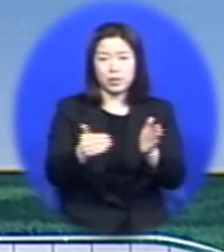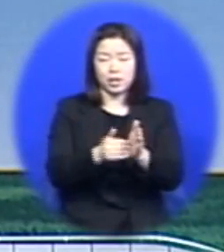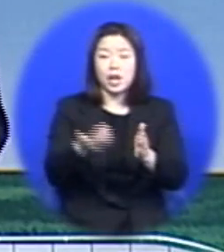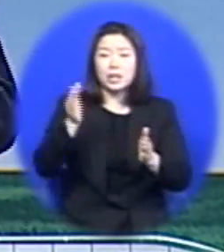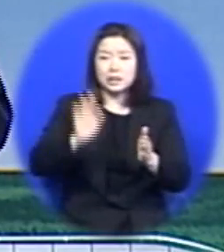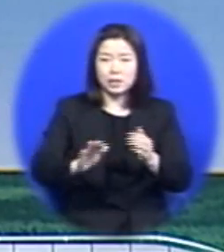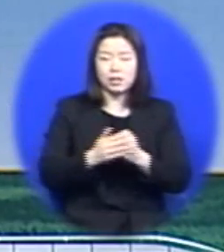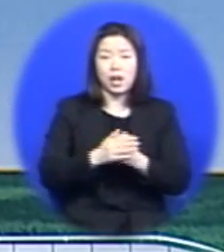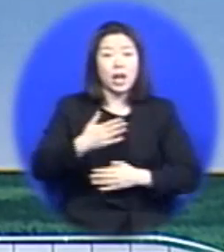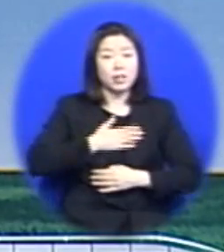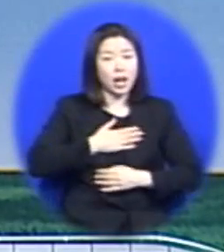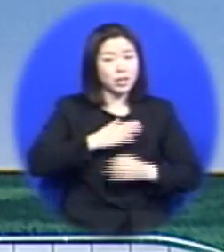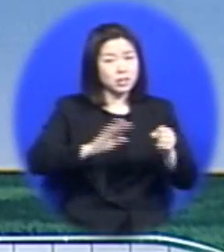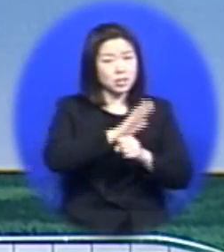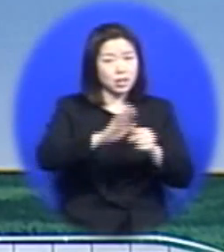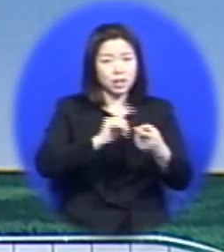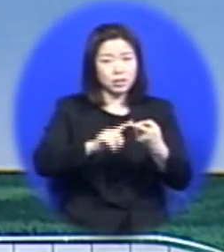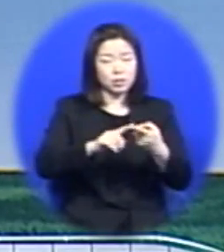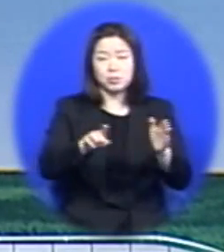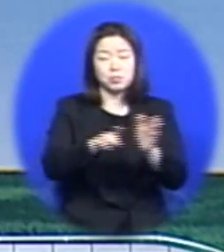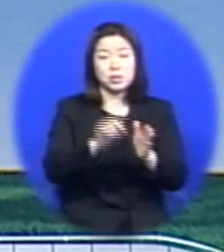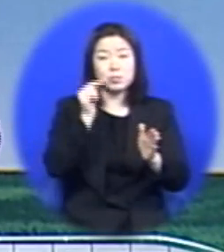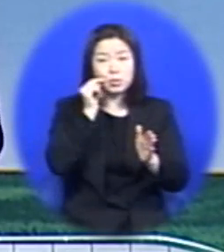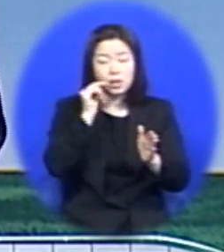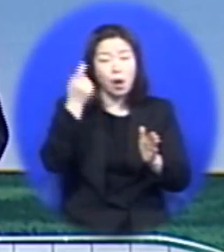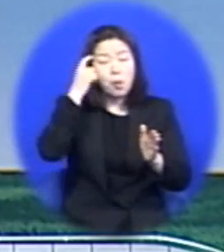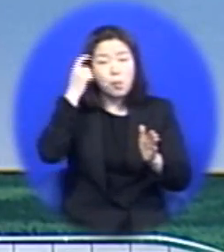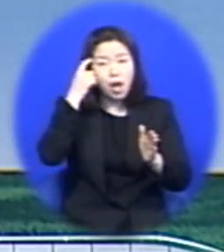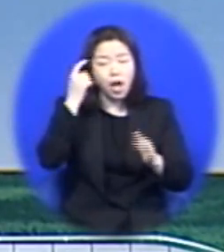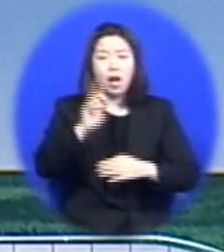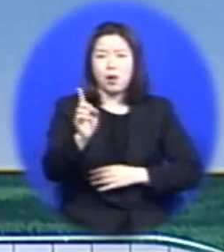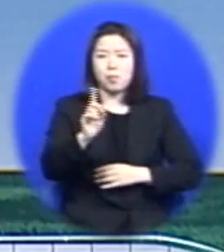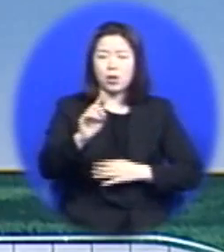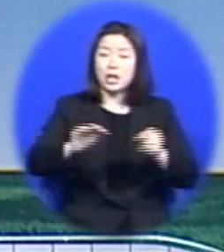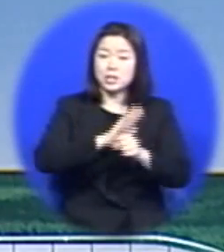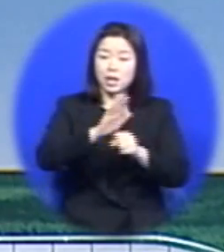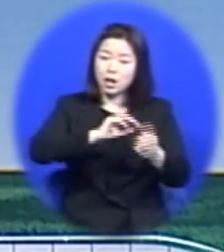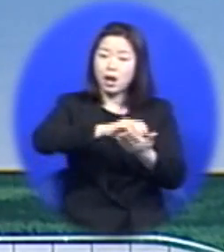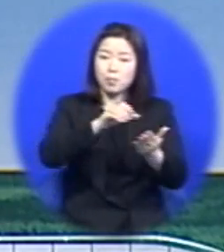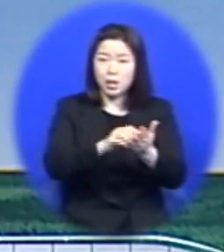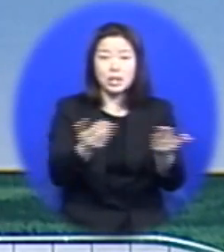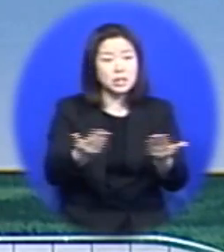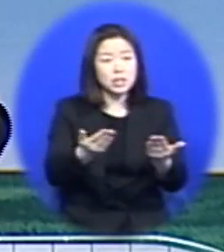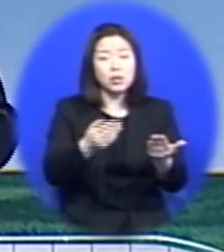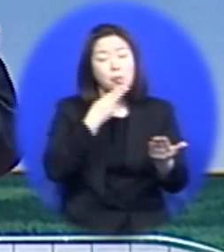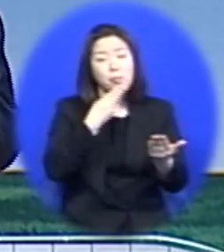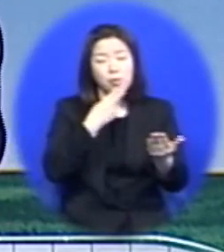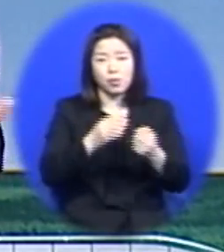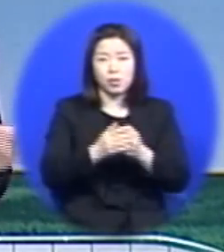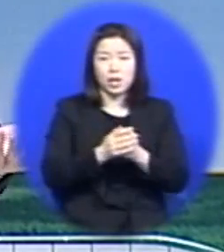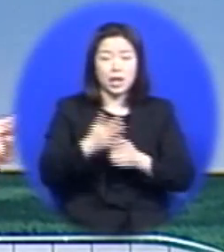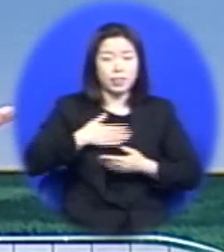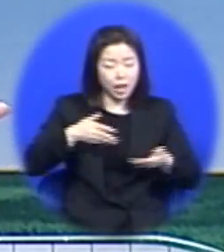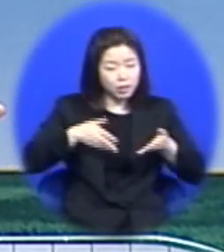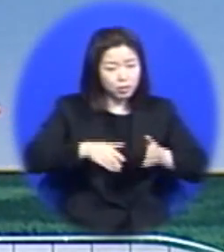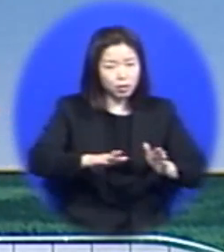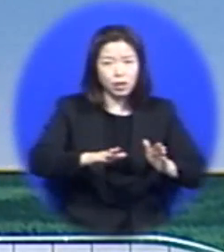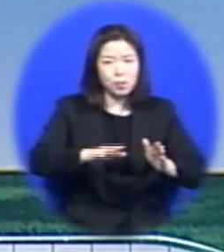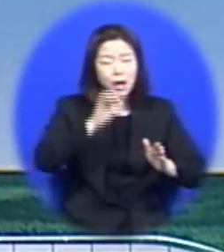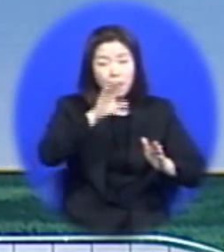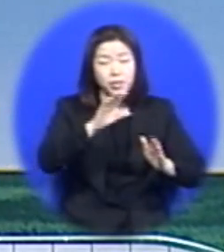그러나 나를 사랑한다는 건 믿지 못했어요. 왜? 뭔가 사랑할 게 있어야 사랑하지. 나는 태어나지 말아야 될